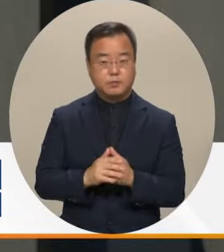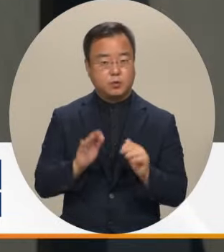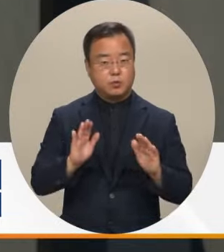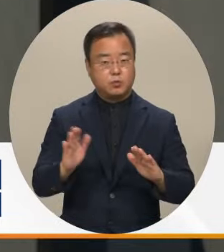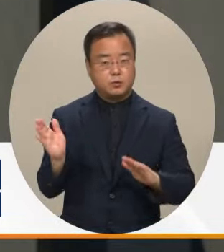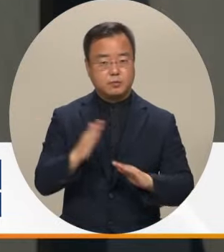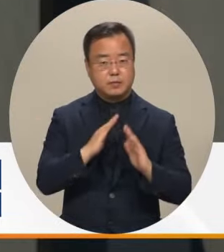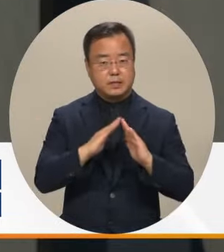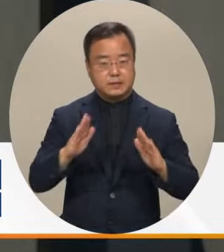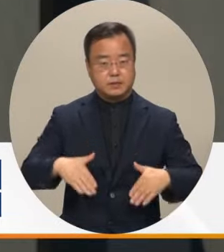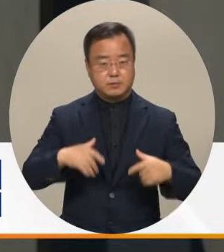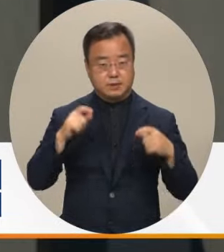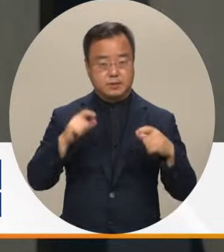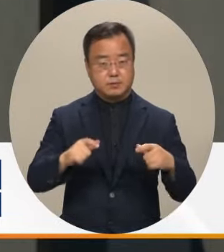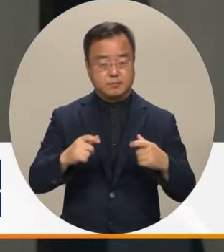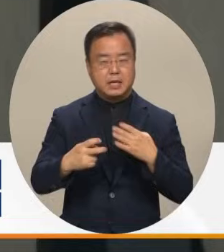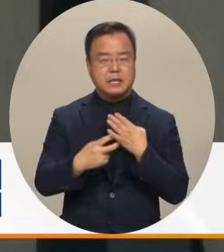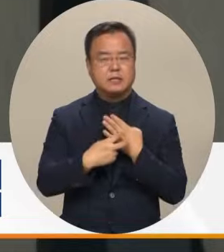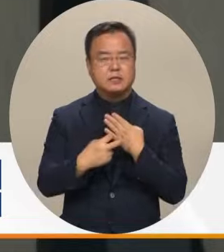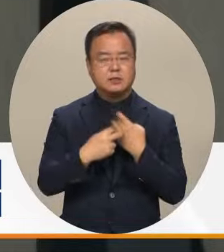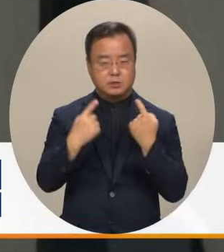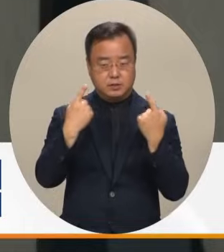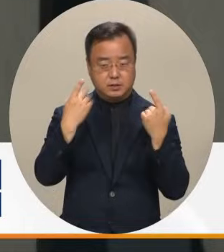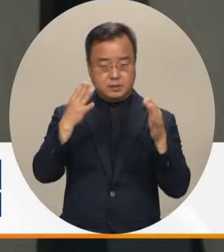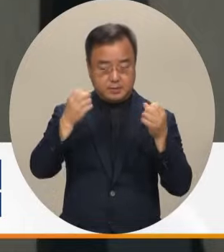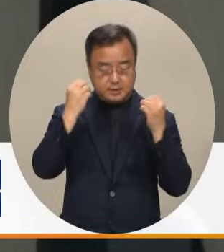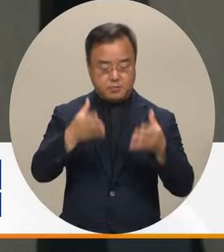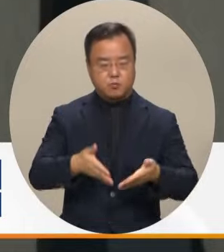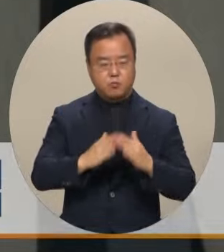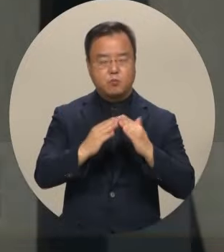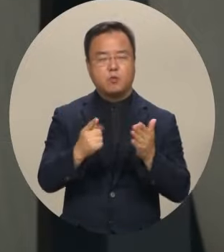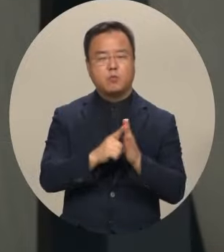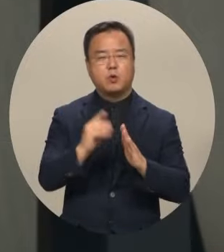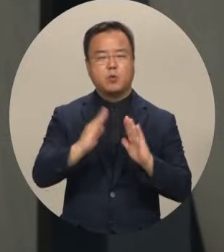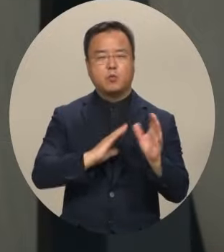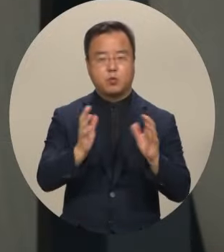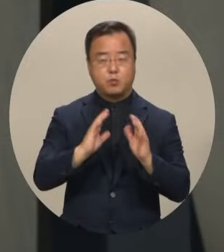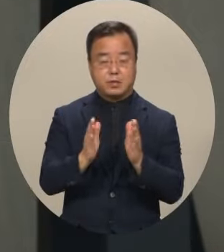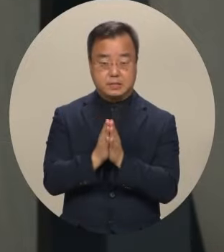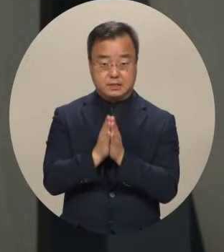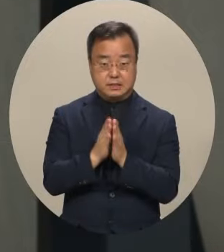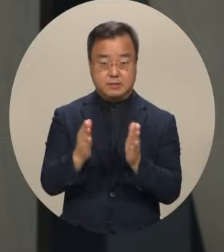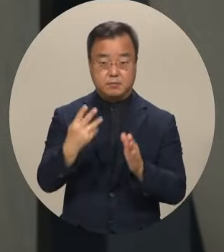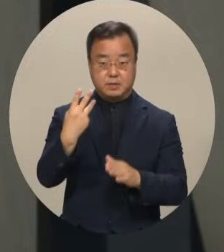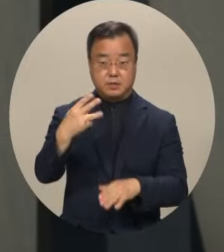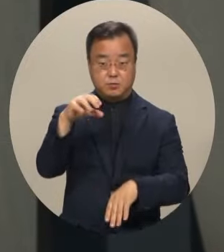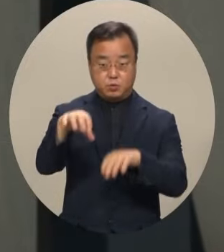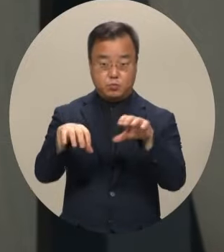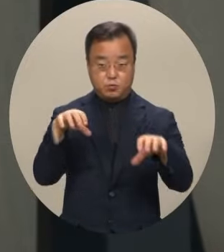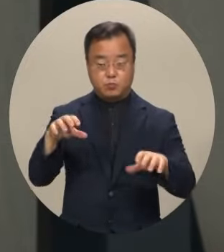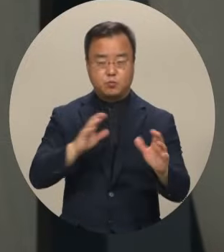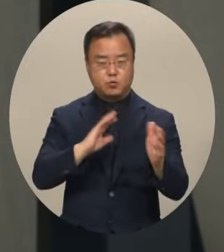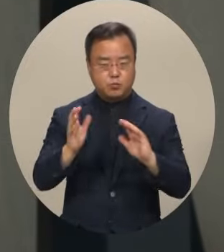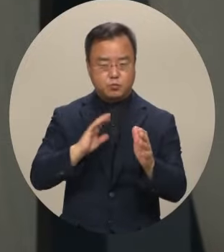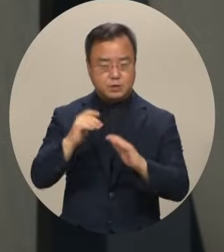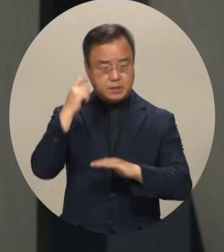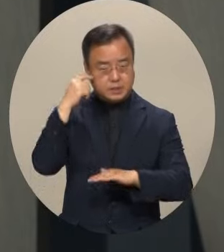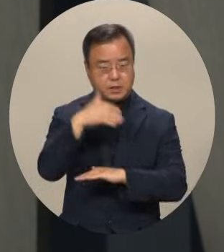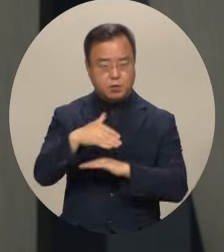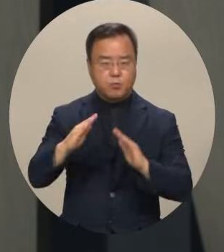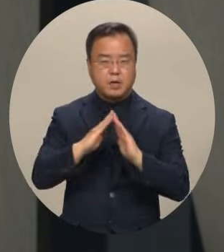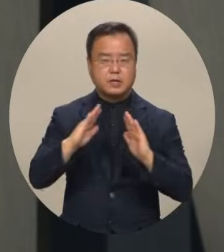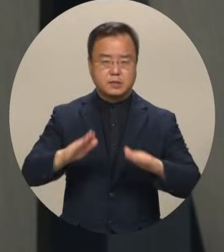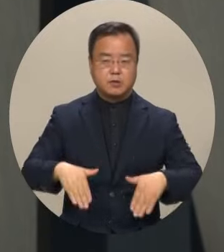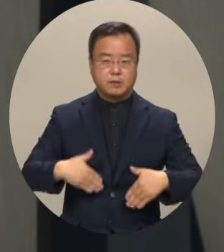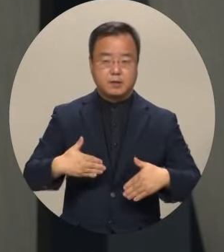전남 지역에선 의과대학 신설을 위한 공청회를 시작했습니다 크게 세계 권역에서 공청회를 할 계획인데요이 전남도는 오늘